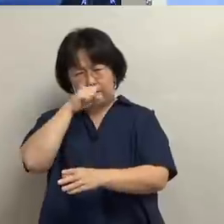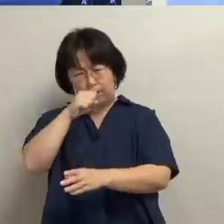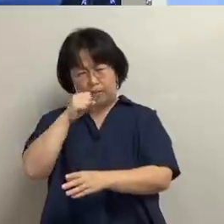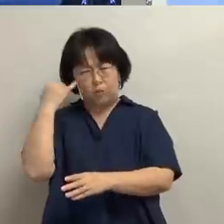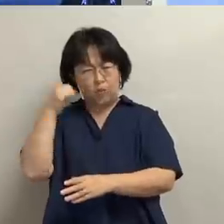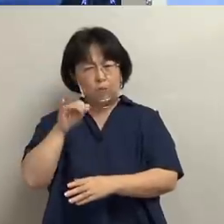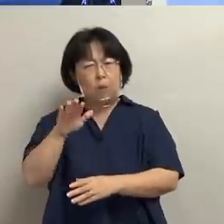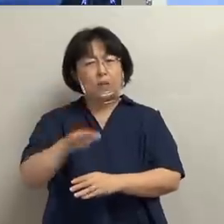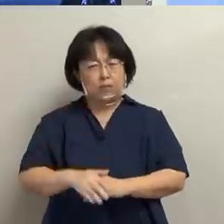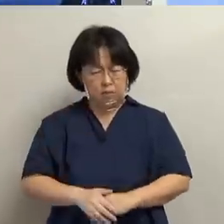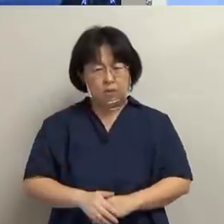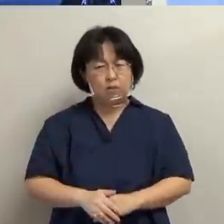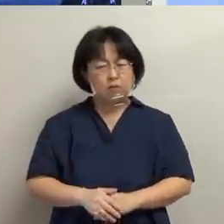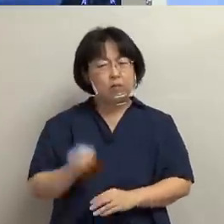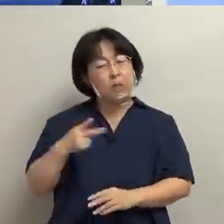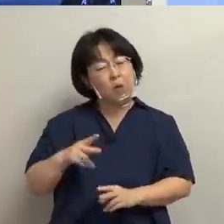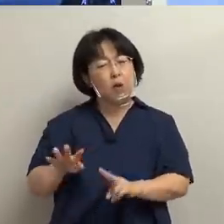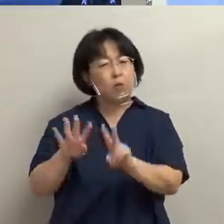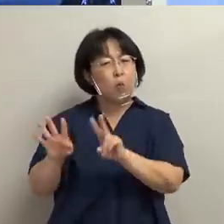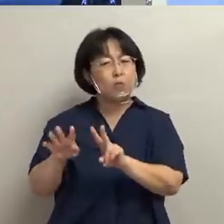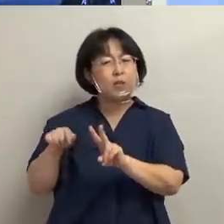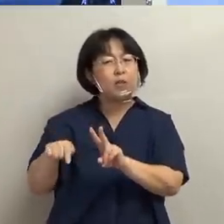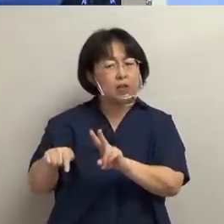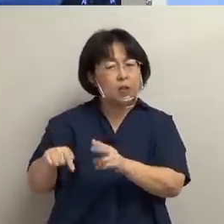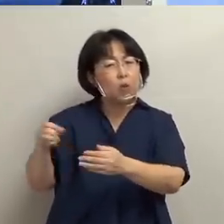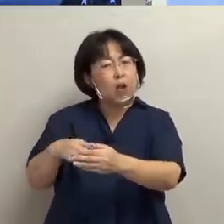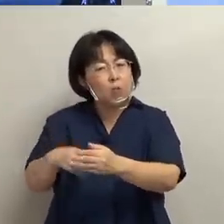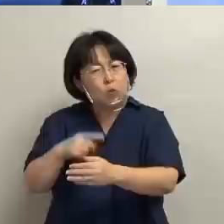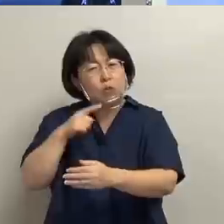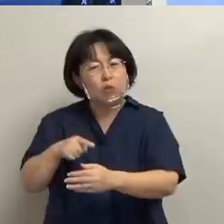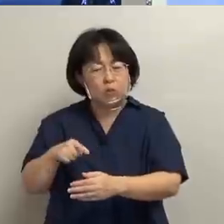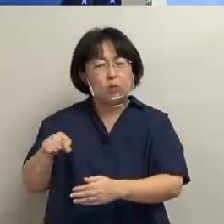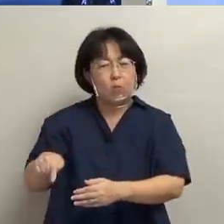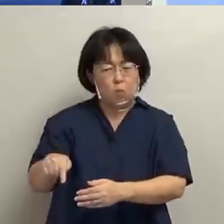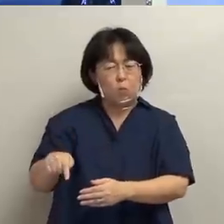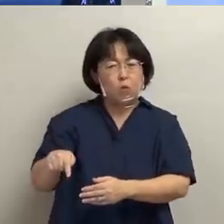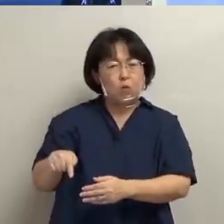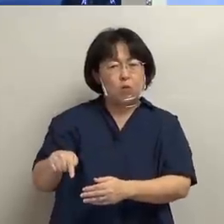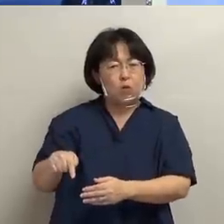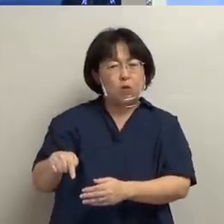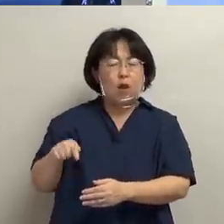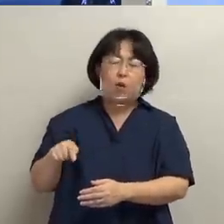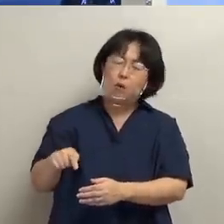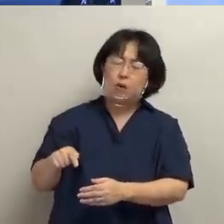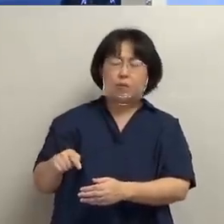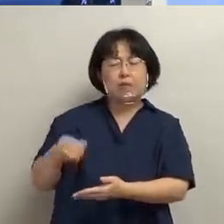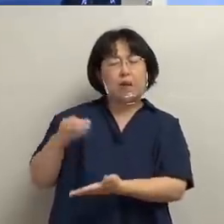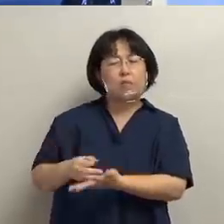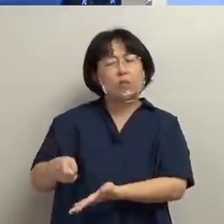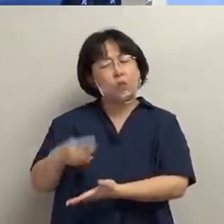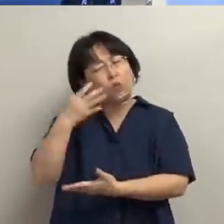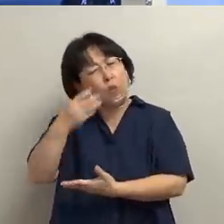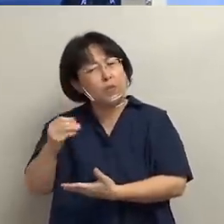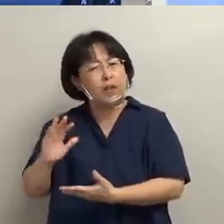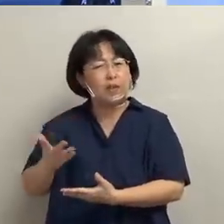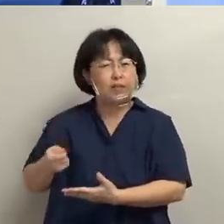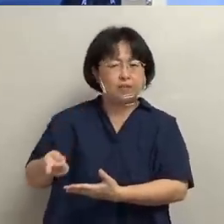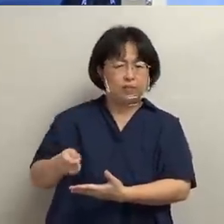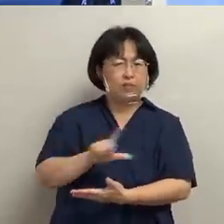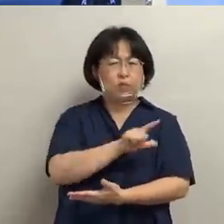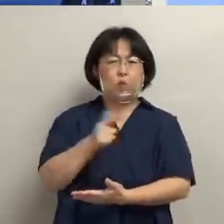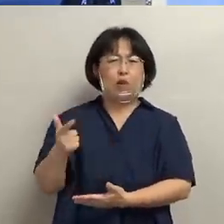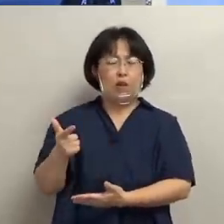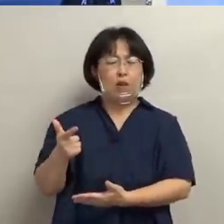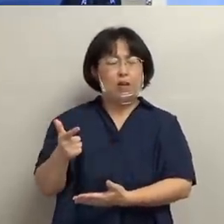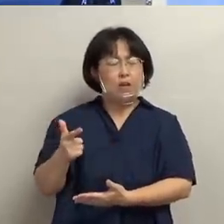コンビニの買い物って言ってもそのそのぐらいの規模だったらみんなあんまり興味がないんじゃないかとかいろんな